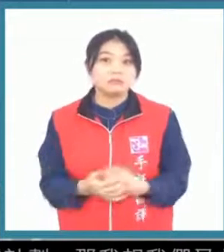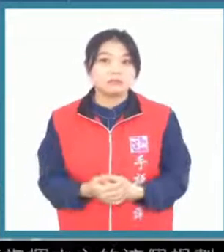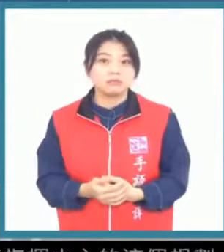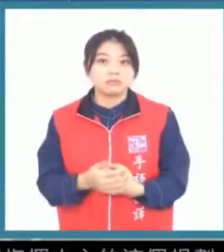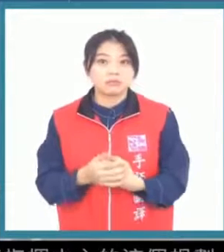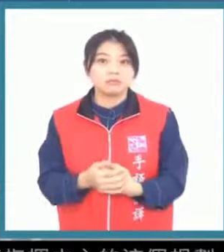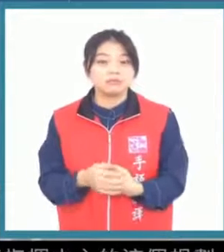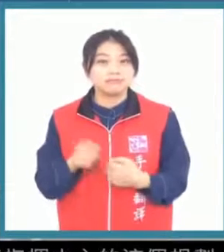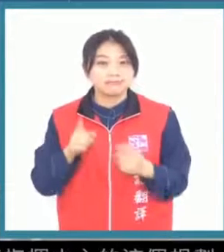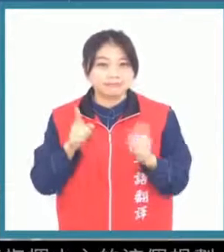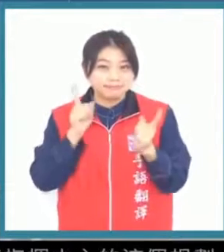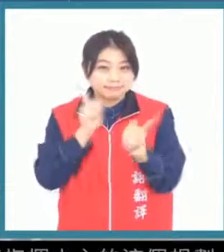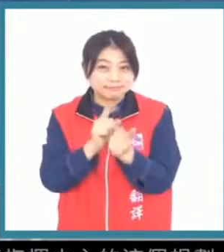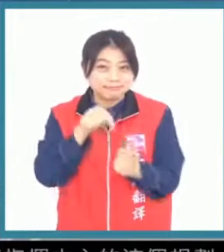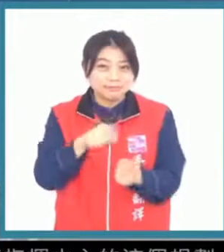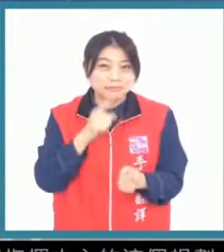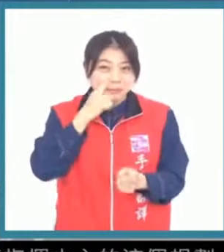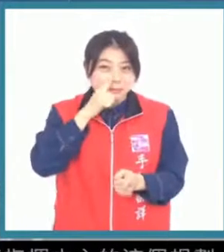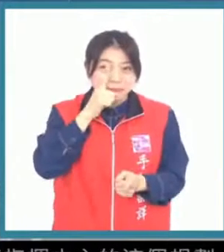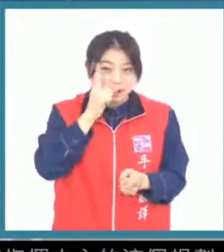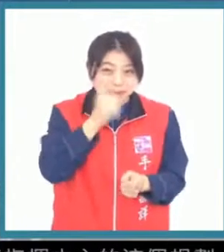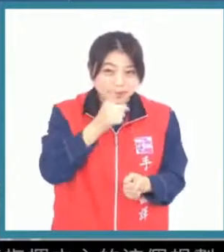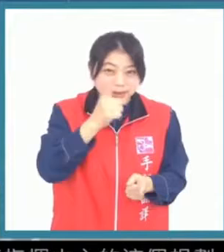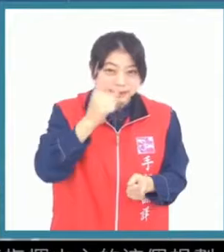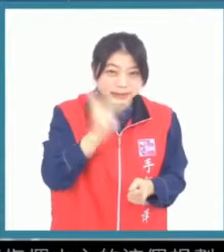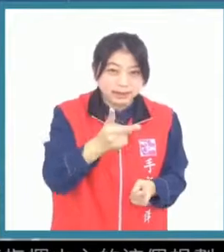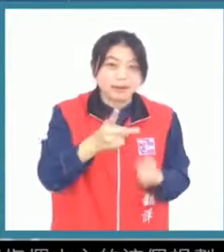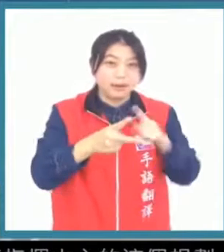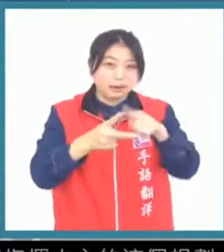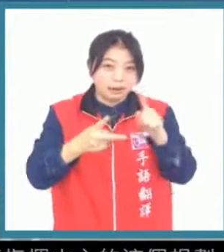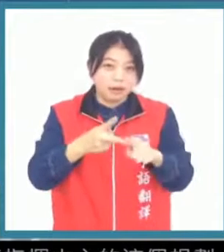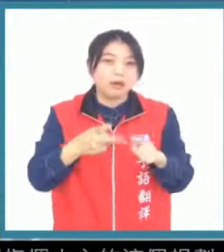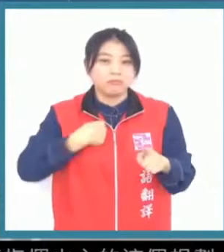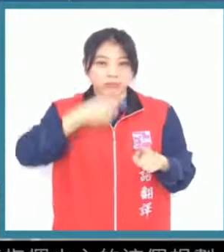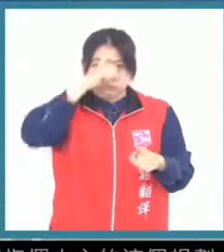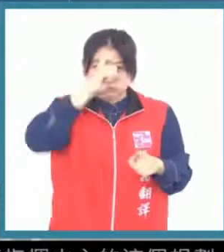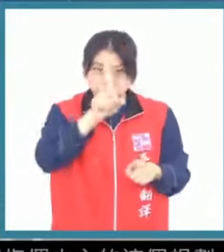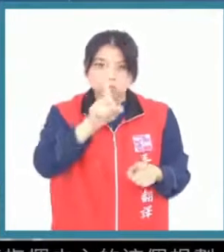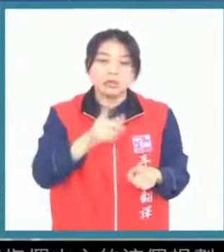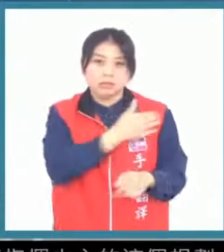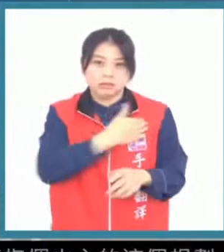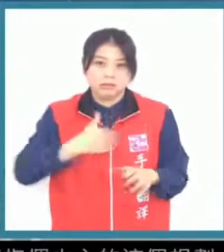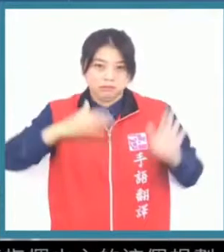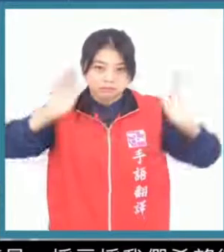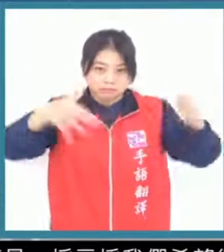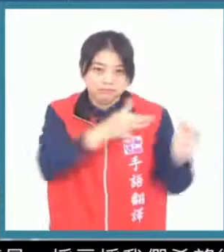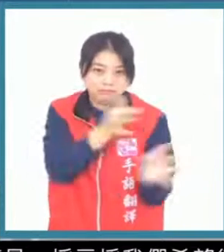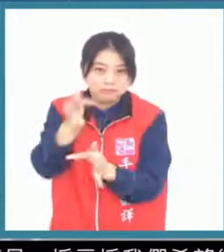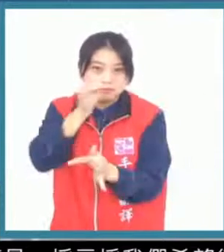管是一采二采，我们都希望能够完整框列。那因此只要